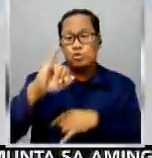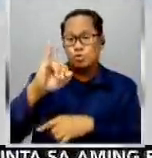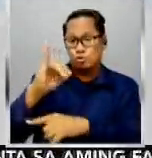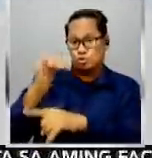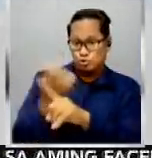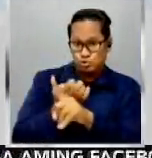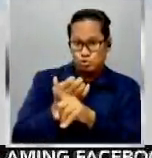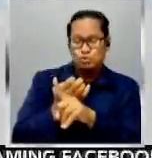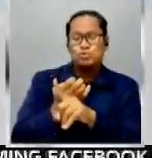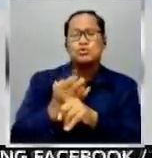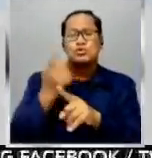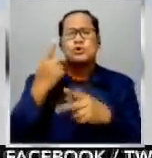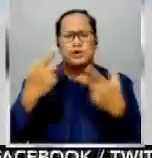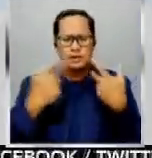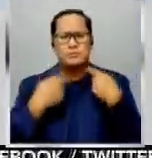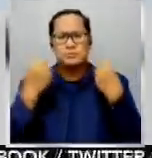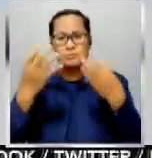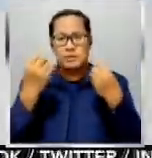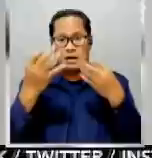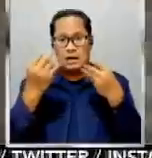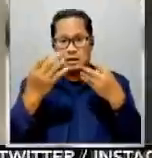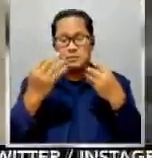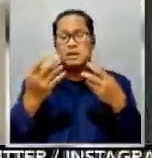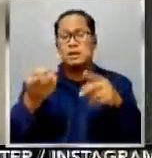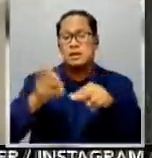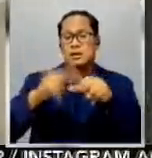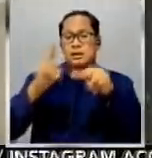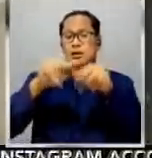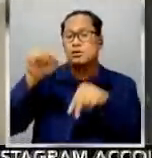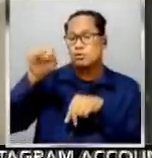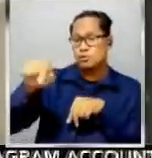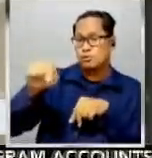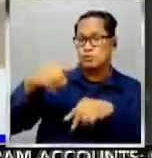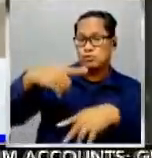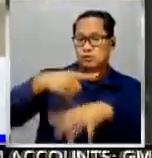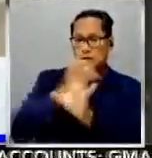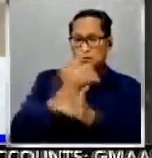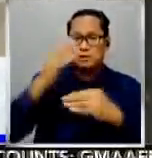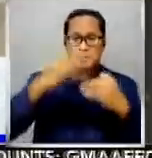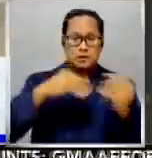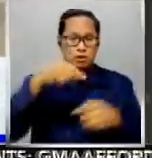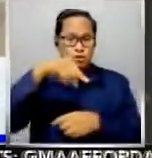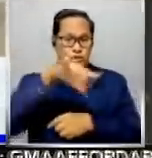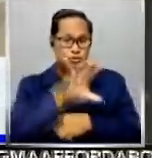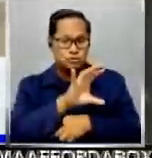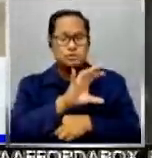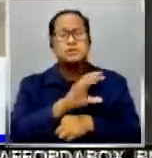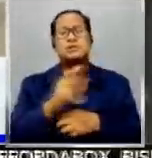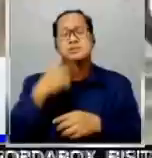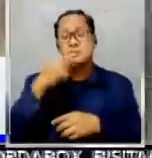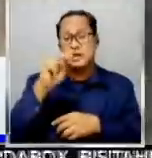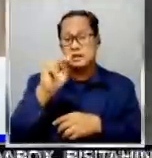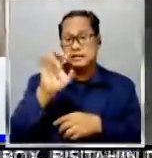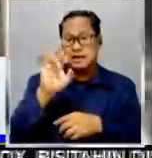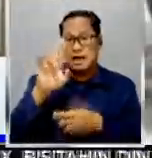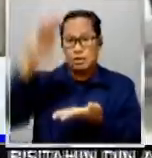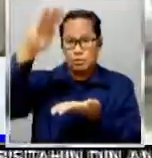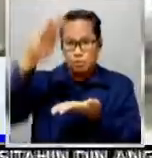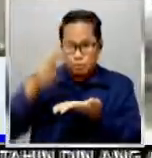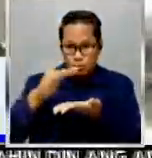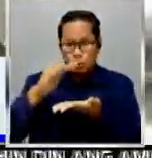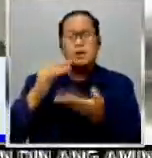maraming COVID cases sa Davao kesa sa Quezon City. At habang pababa ang mga kaso sa NCR, tumataas naman sa Mindanao. Katunayan,